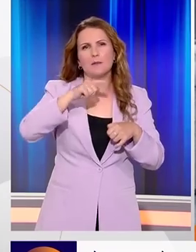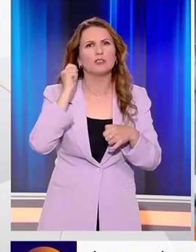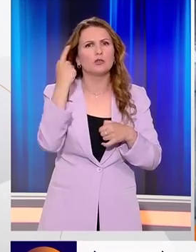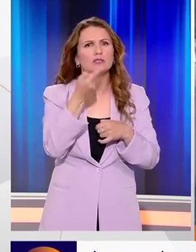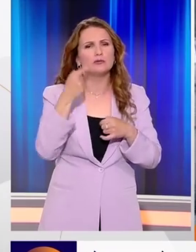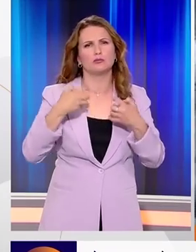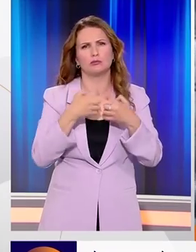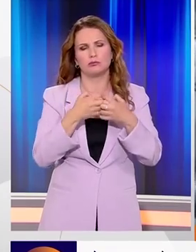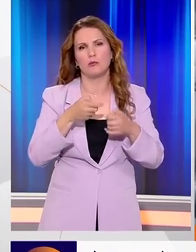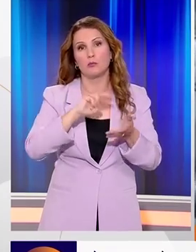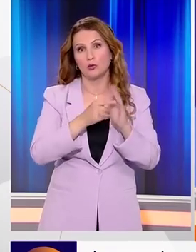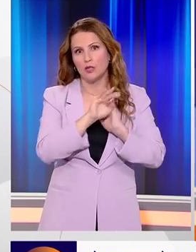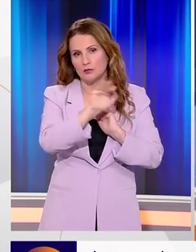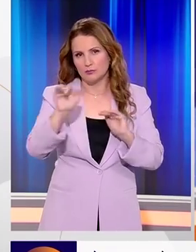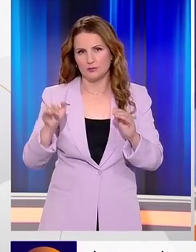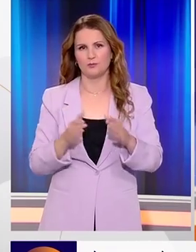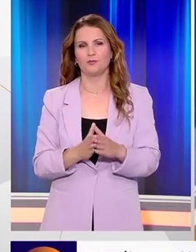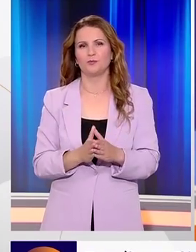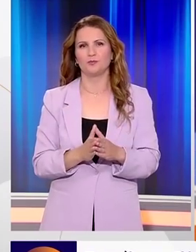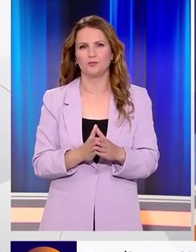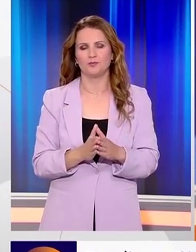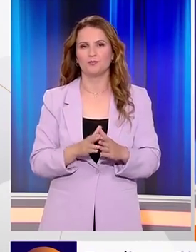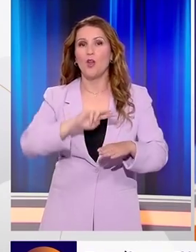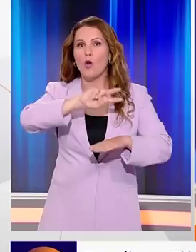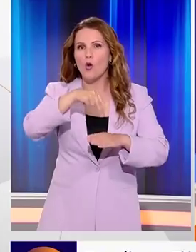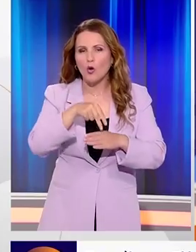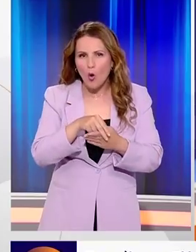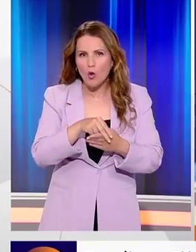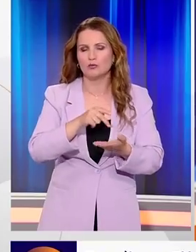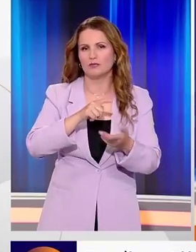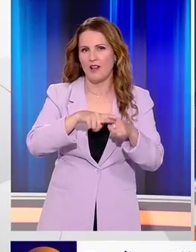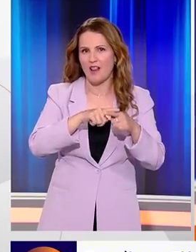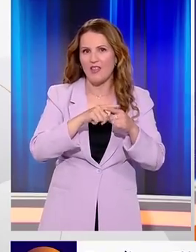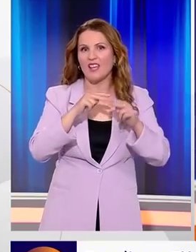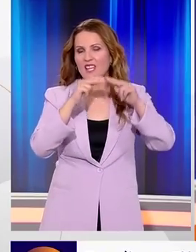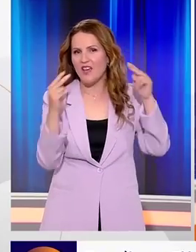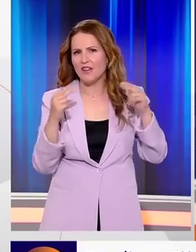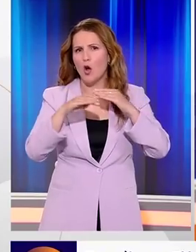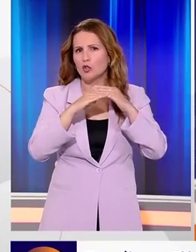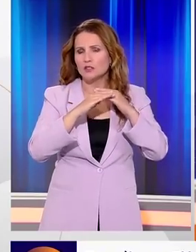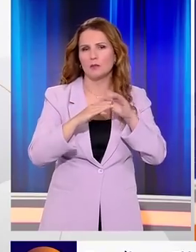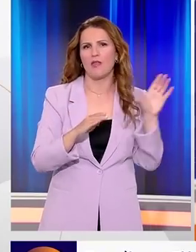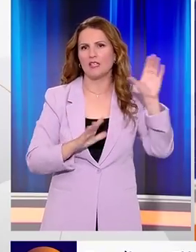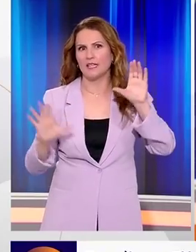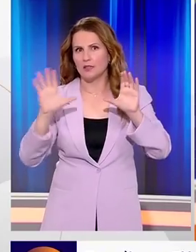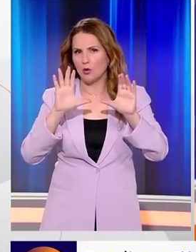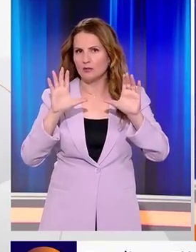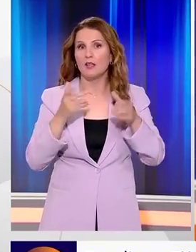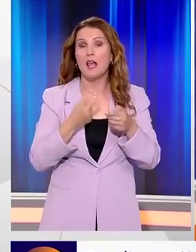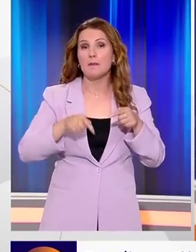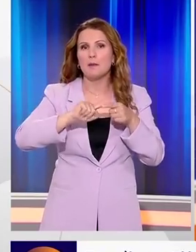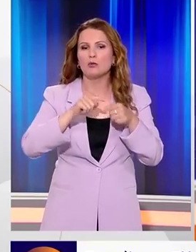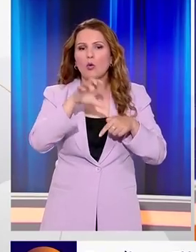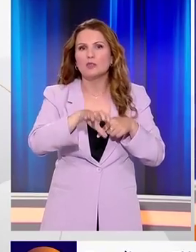ημέρες των εορτών. Τον ρόλο της Ελλάδας ως γέφυρας και όχι ως συνόρου της Δύσης με την Ανατολή, αλλά και ως